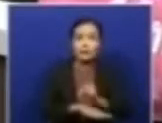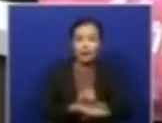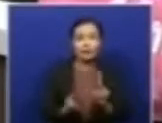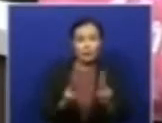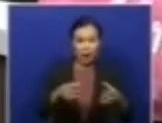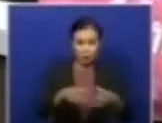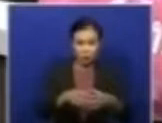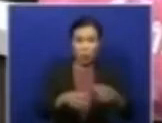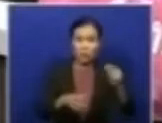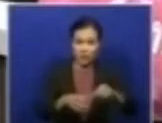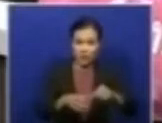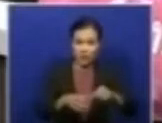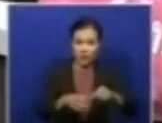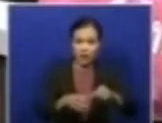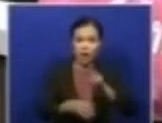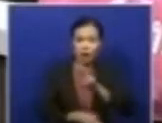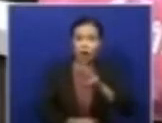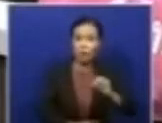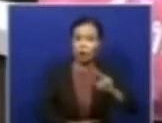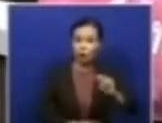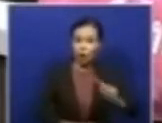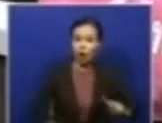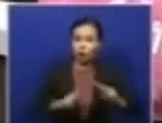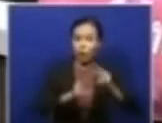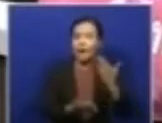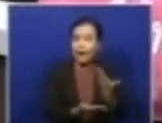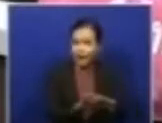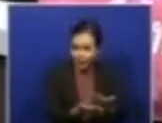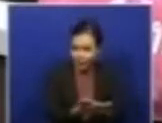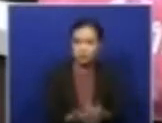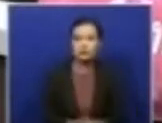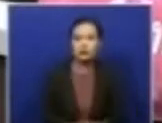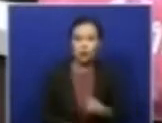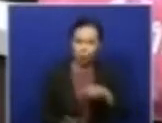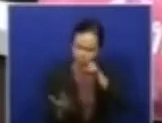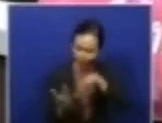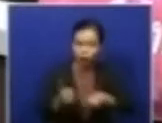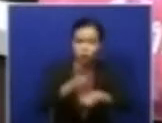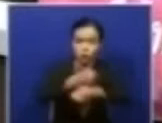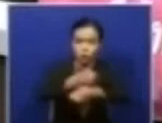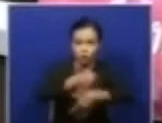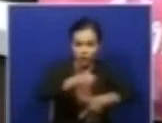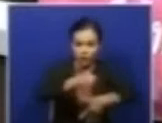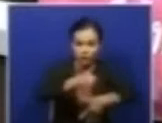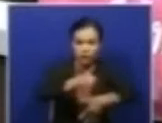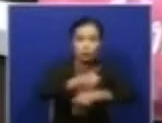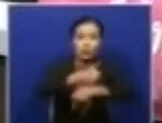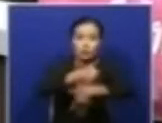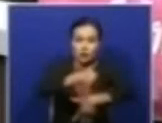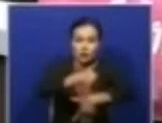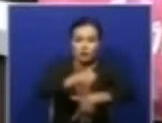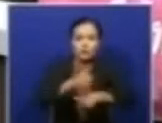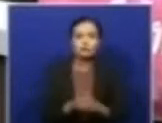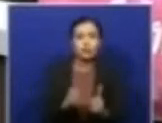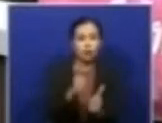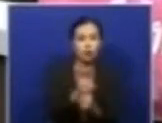นี้คือรัฐมนตรีว่าการกระทรวงการคลังผมอ่านดูแล้วโครงสร้างของท่านนี่รองปลั